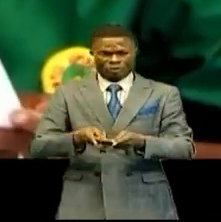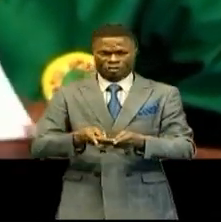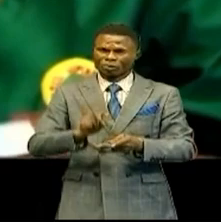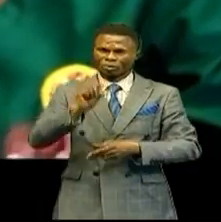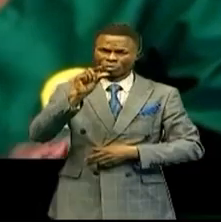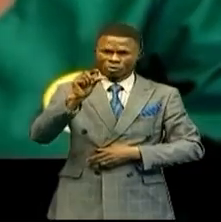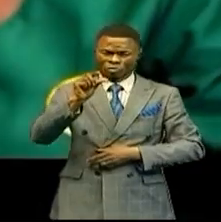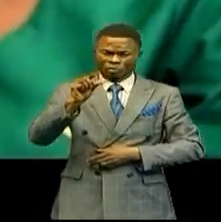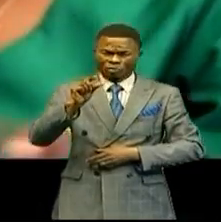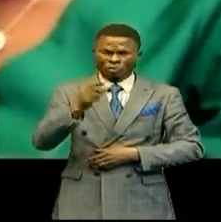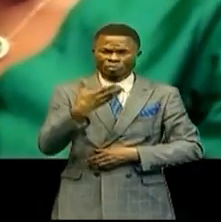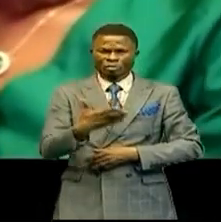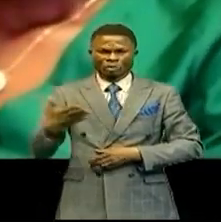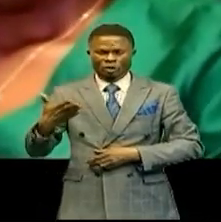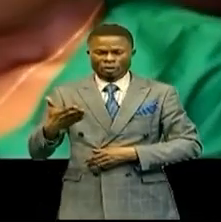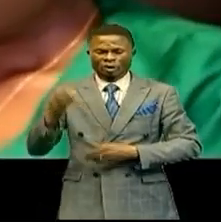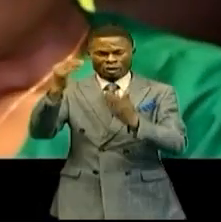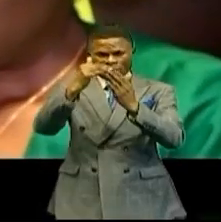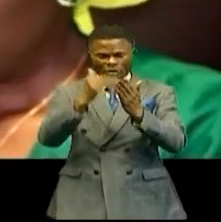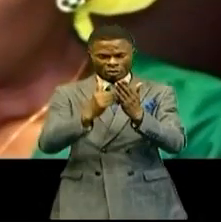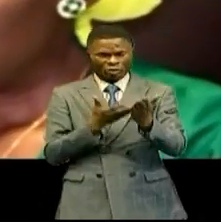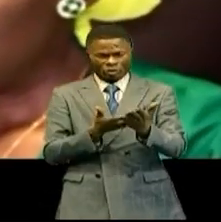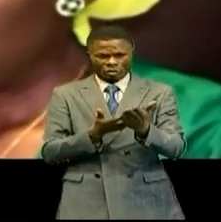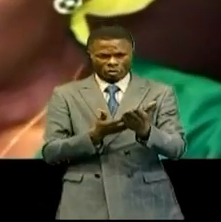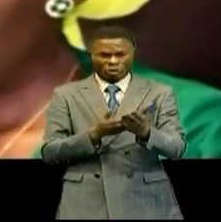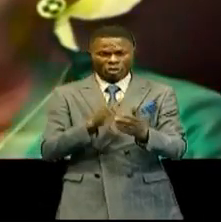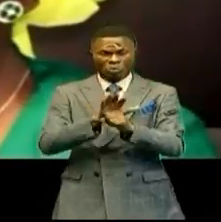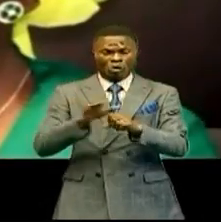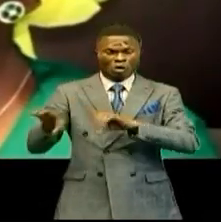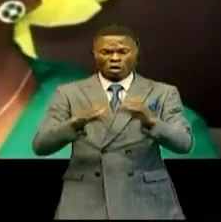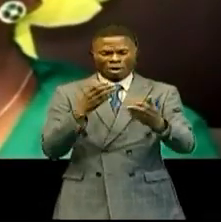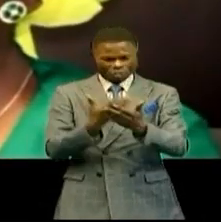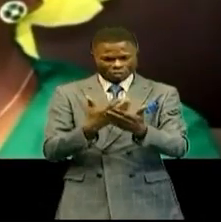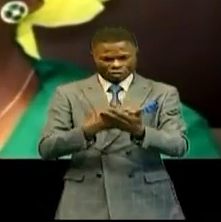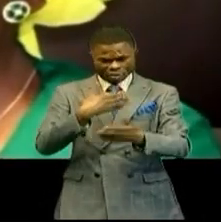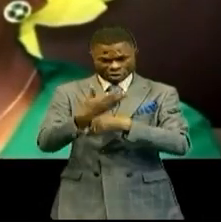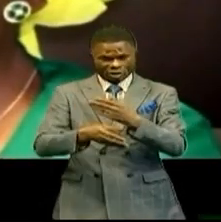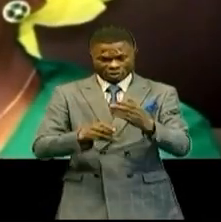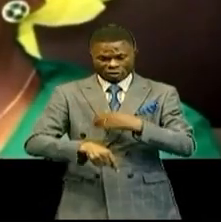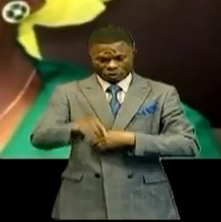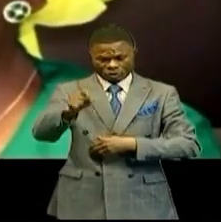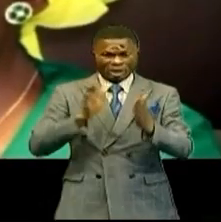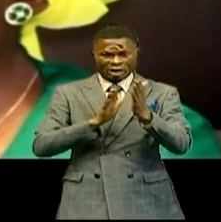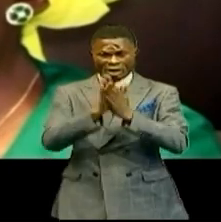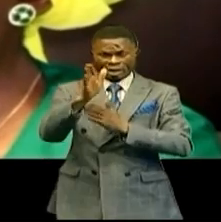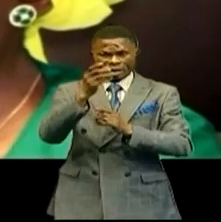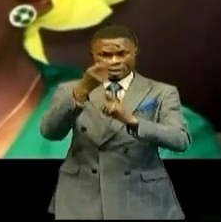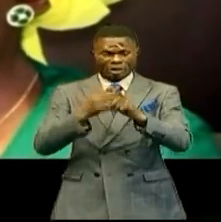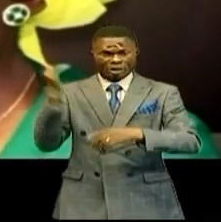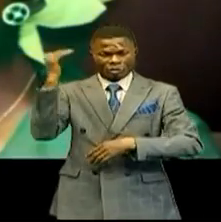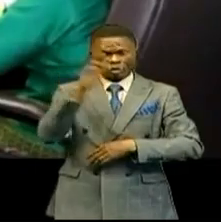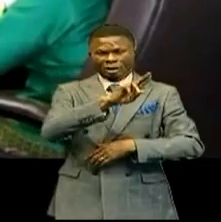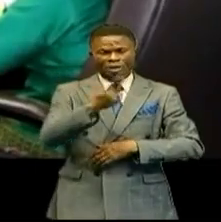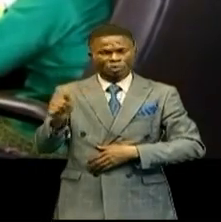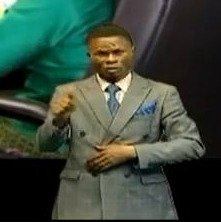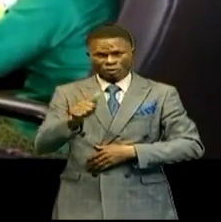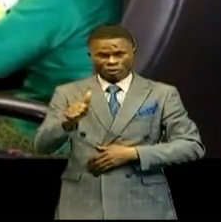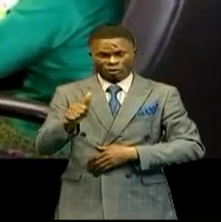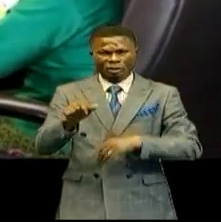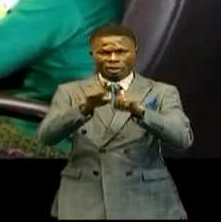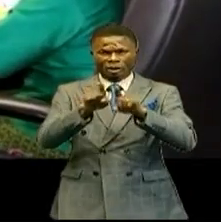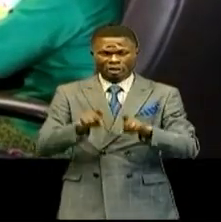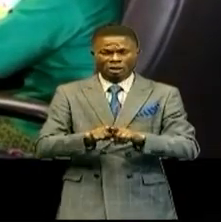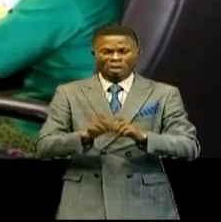des intrants de potabilisation. Une série d'actions urgentes à mener d'ici le 15 décembre 2021 ont aussi